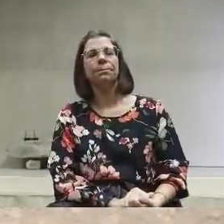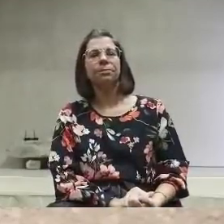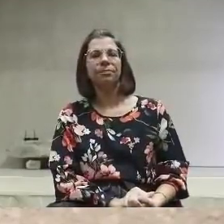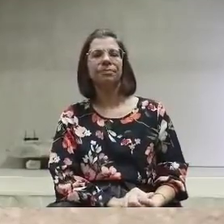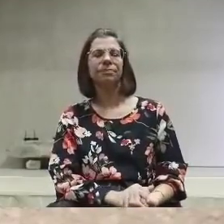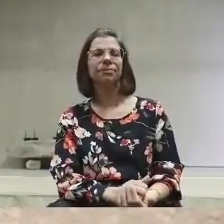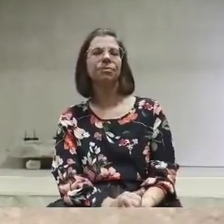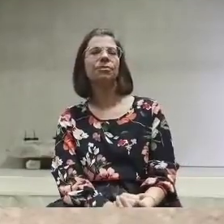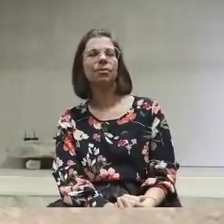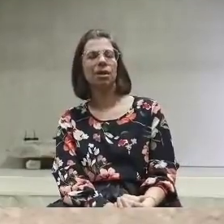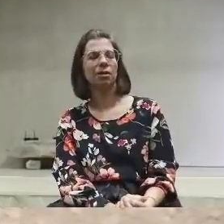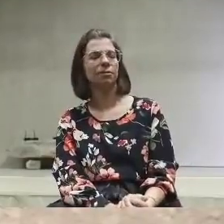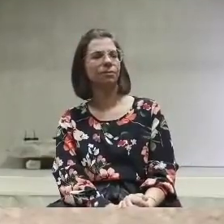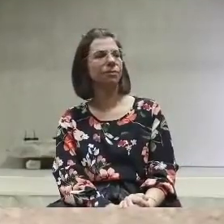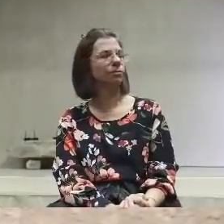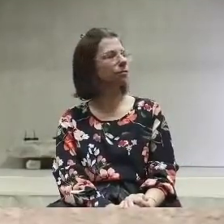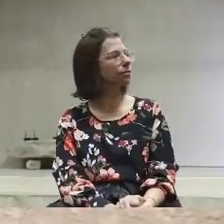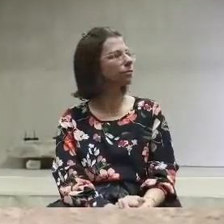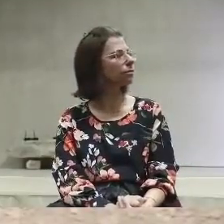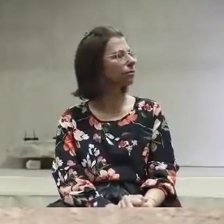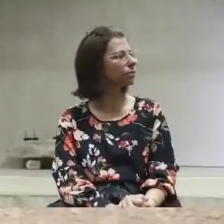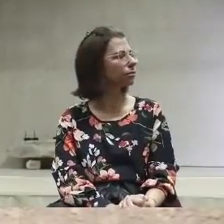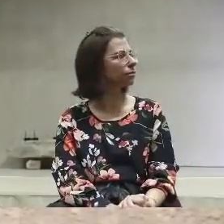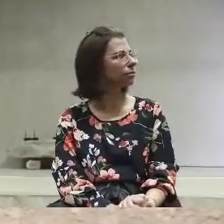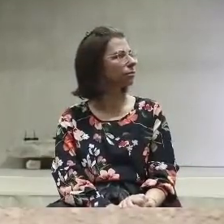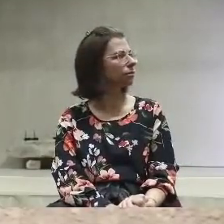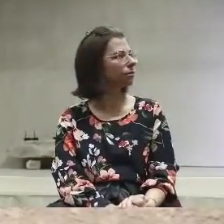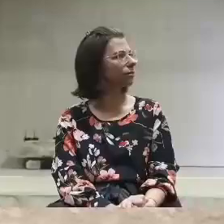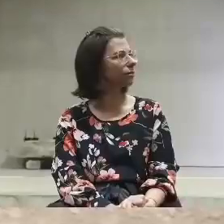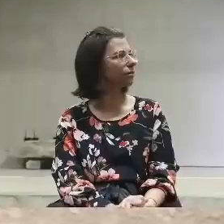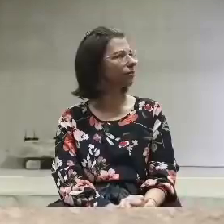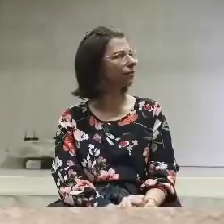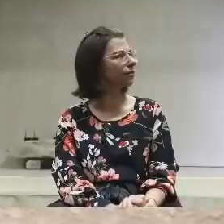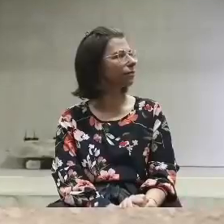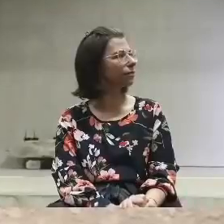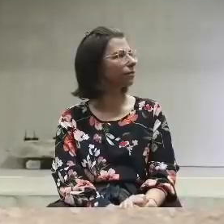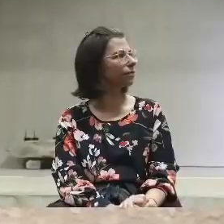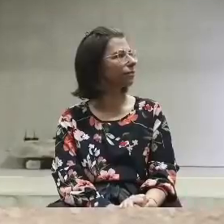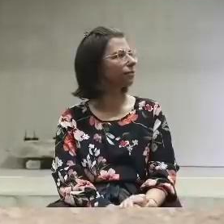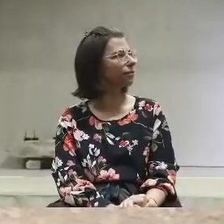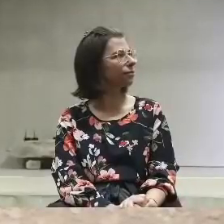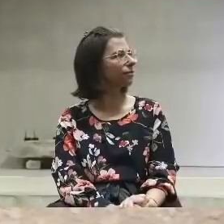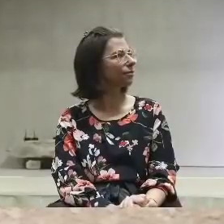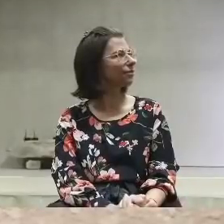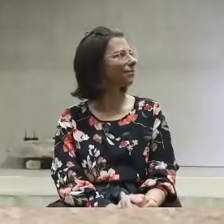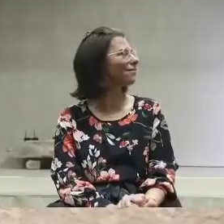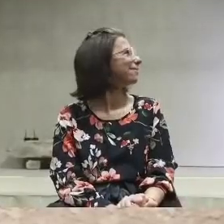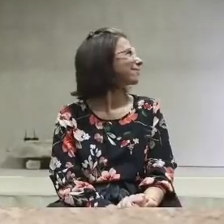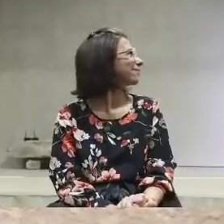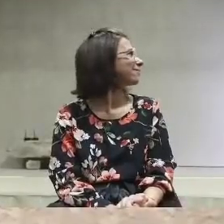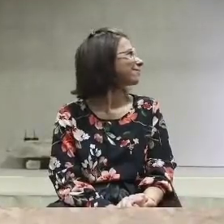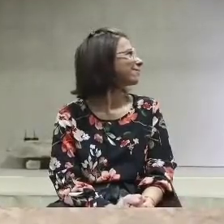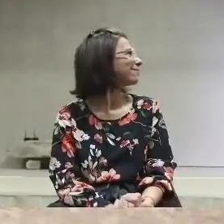Vous avez grillé le feu. Alors, je ne sais pas combien c'est l'amende. C'est combien, ceux qui l'ont eu?